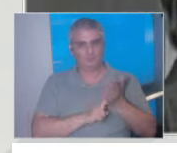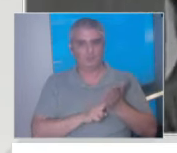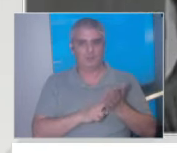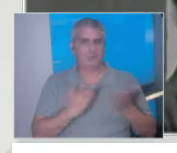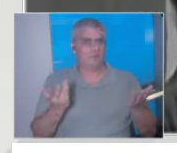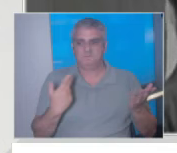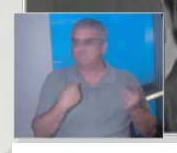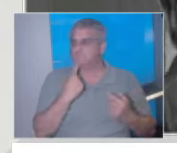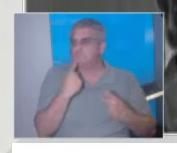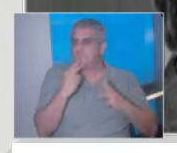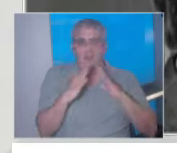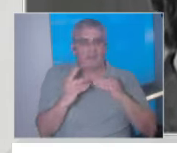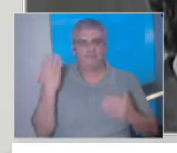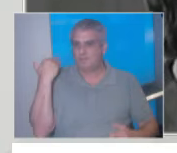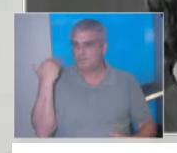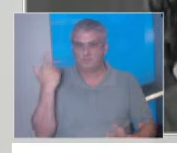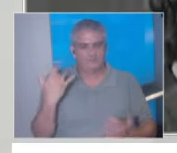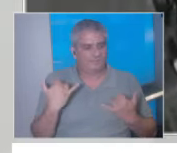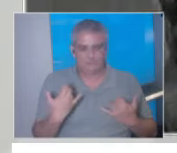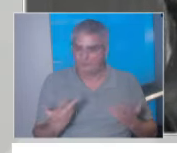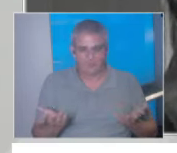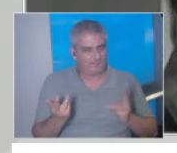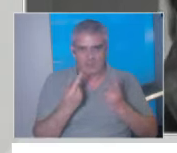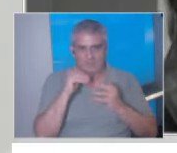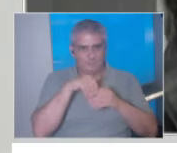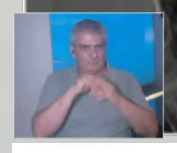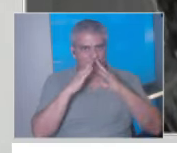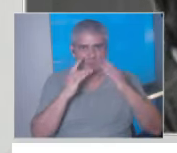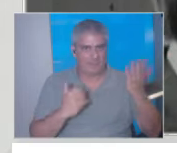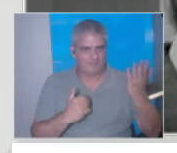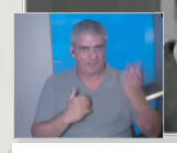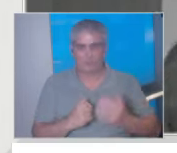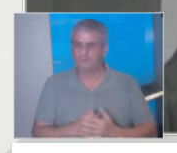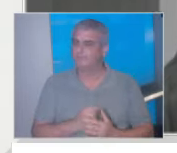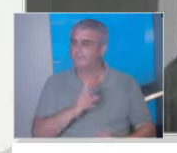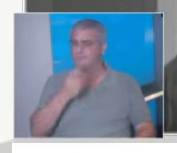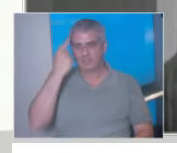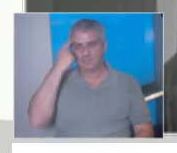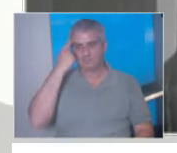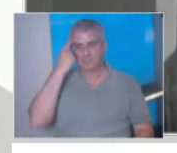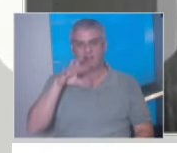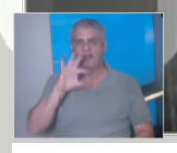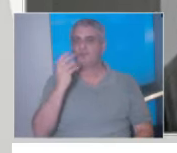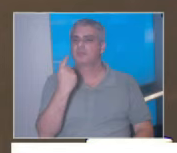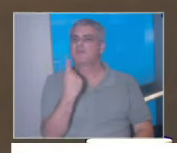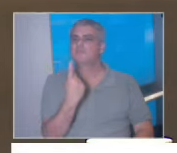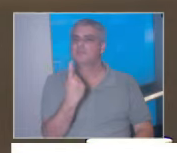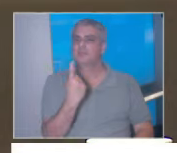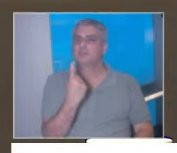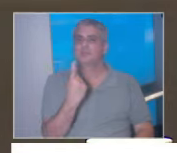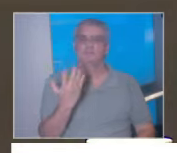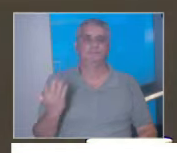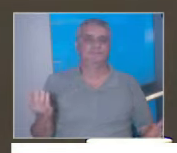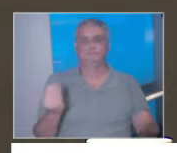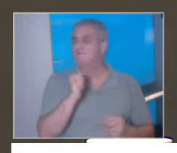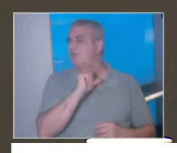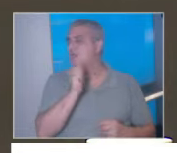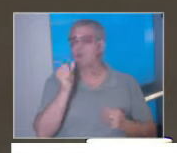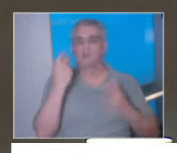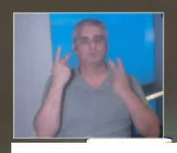לנו מחפש בלבנון אז, ואין לנו גם היום מחפש בלבנון. כן, תגיד, אם אתה צריך לבחור את הדבר האחד, הדבר